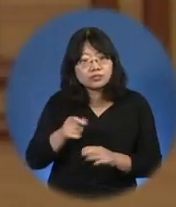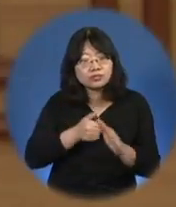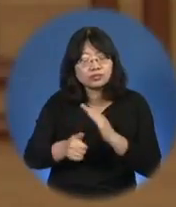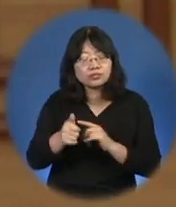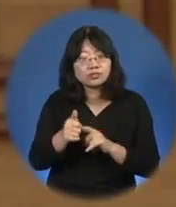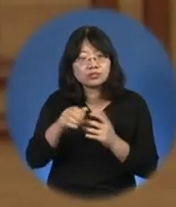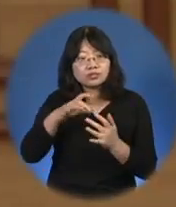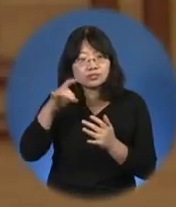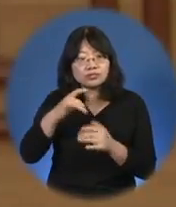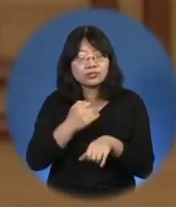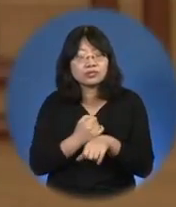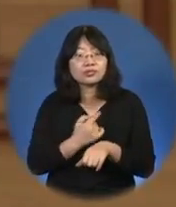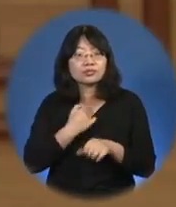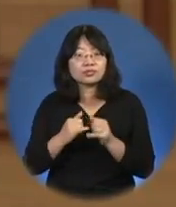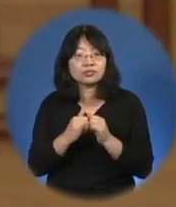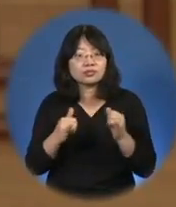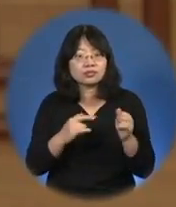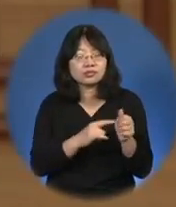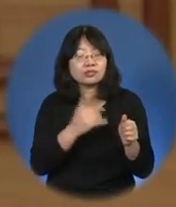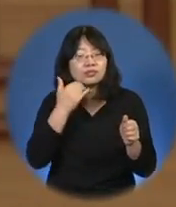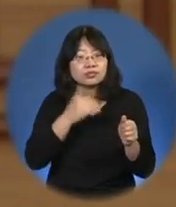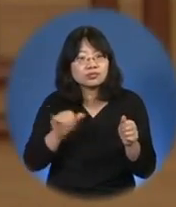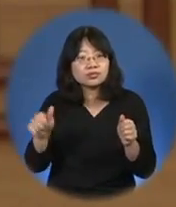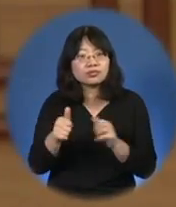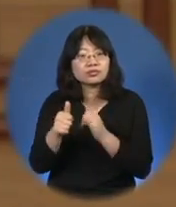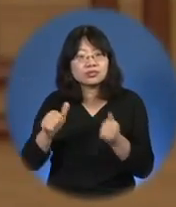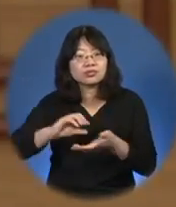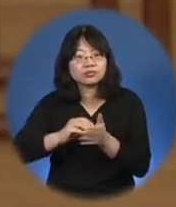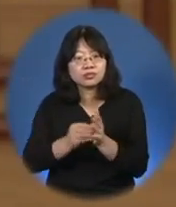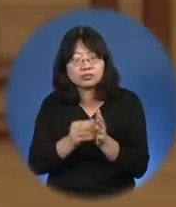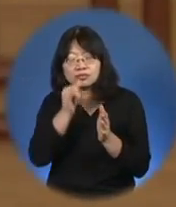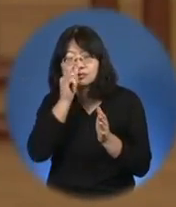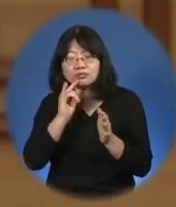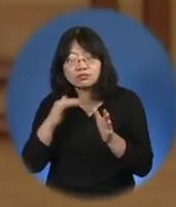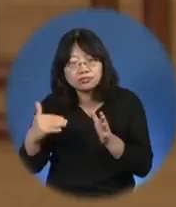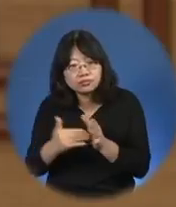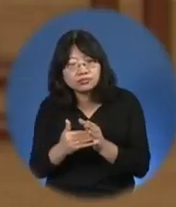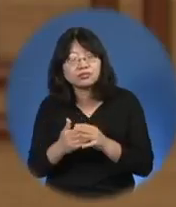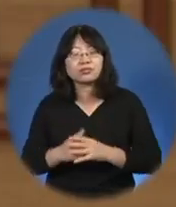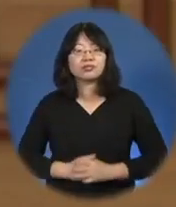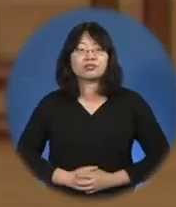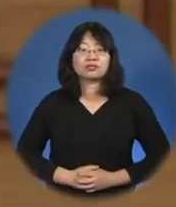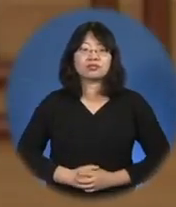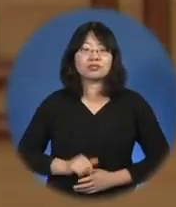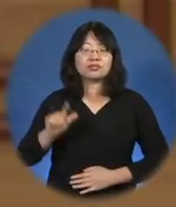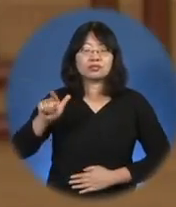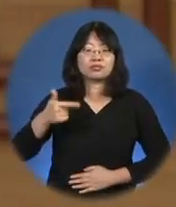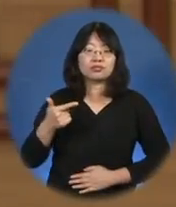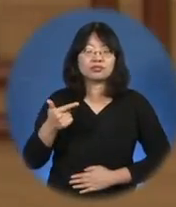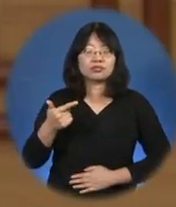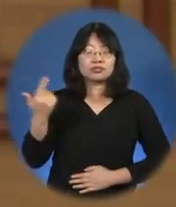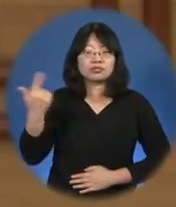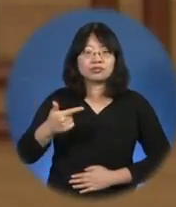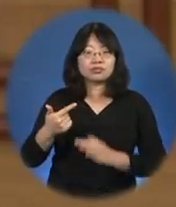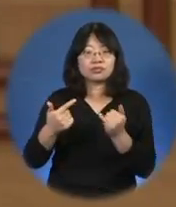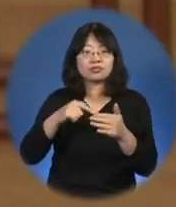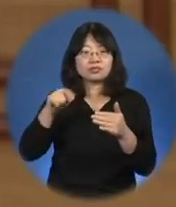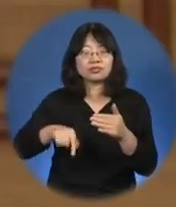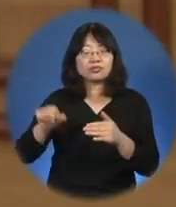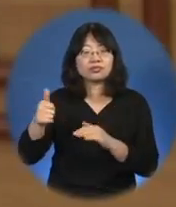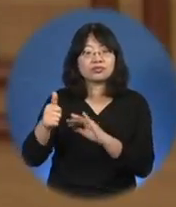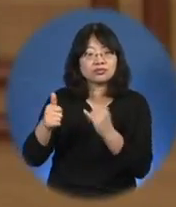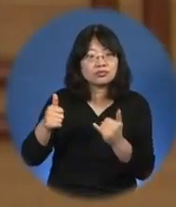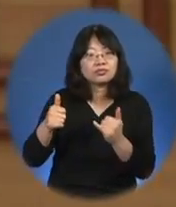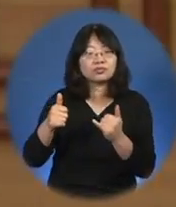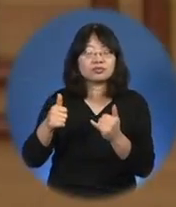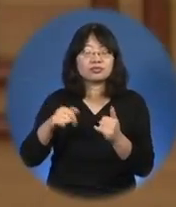대표로 선정하려고 했던 분은 500명 규모였습니다. 그래서 그 6천 명 중에 500명을